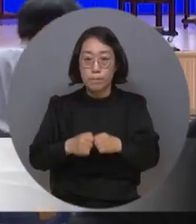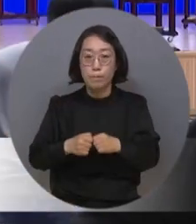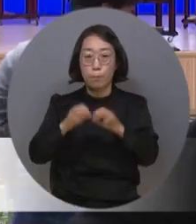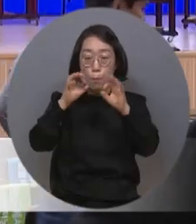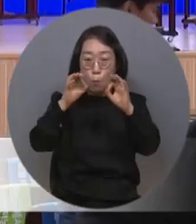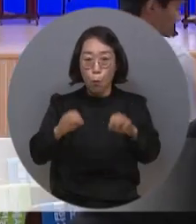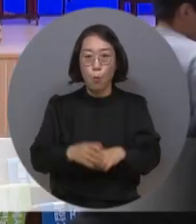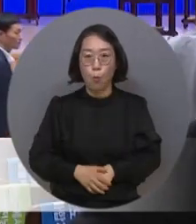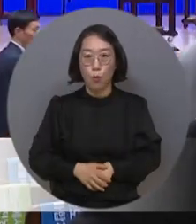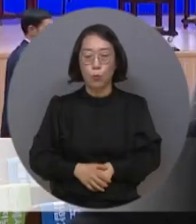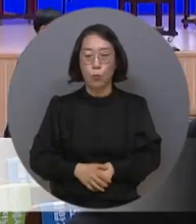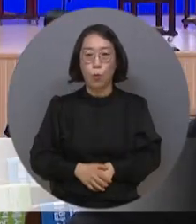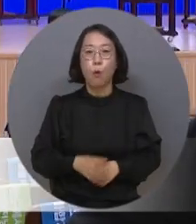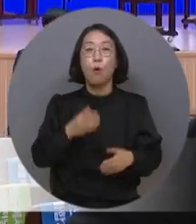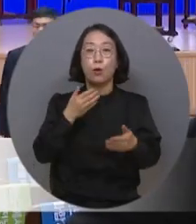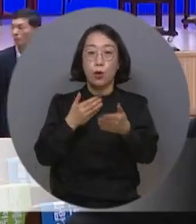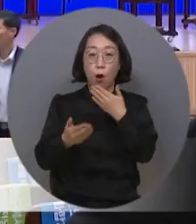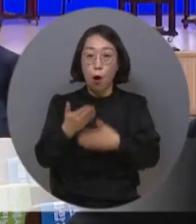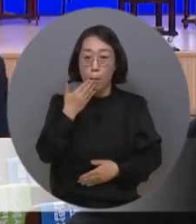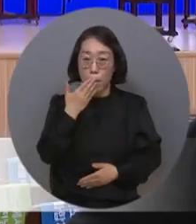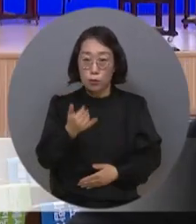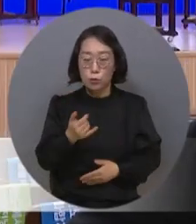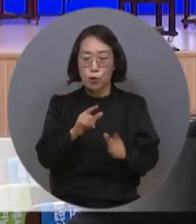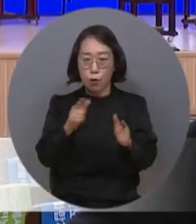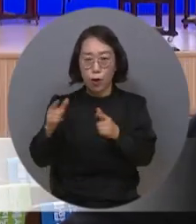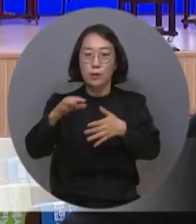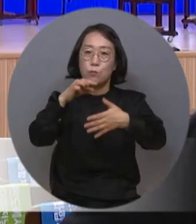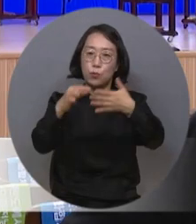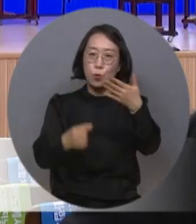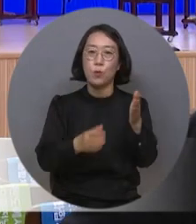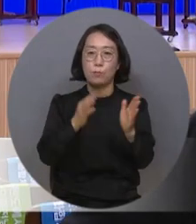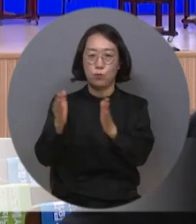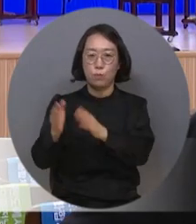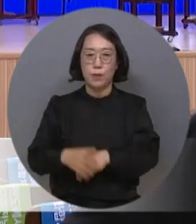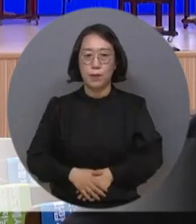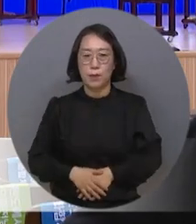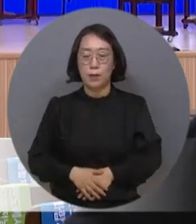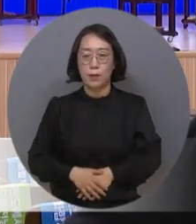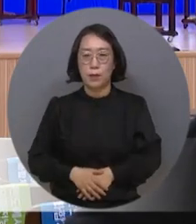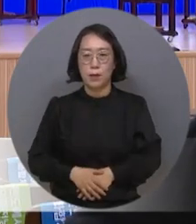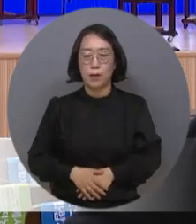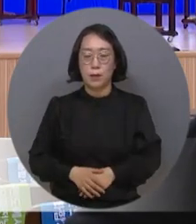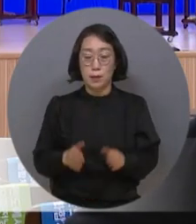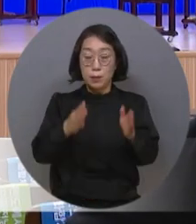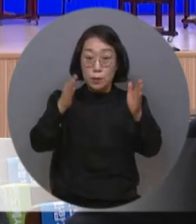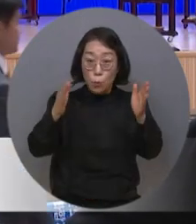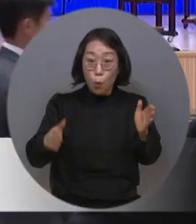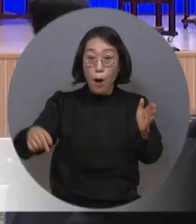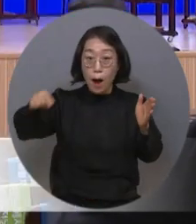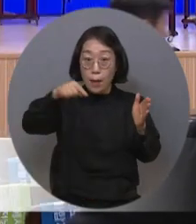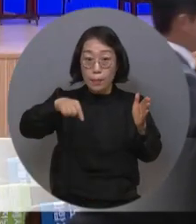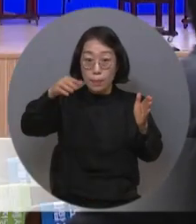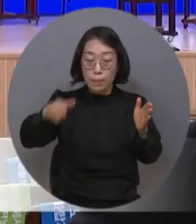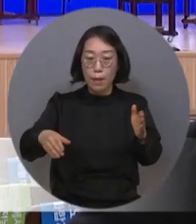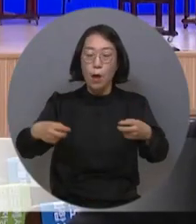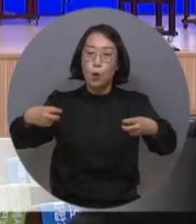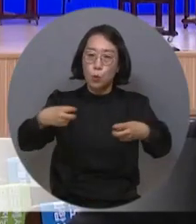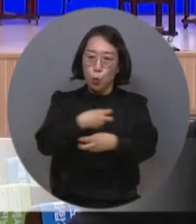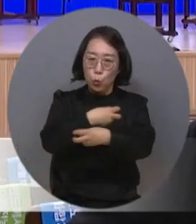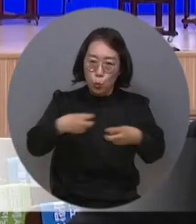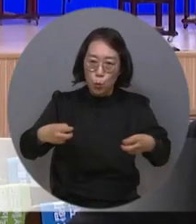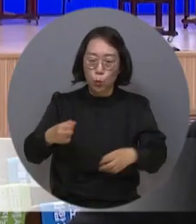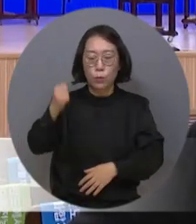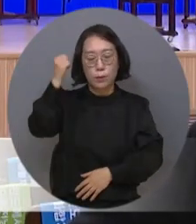해양 치유를 체험할 수 있는 것을 준비를 하고 있습니다. 경기가 진행된 과정도 그렇지만은 그리고